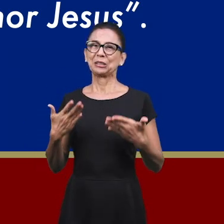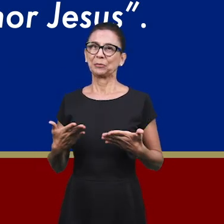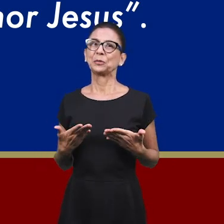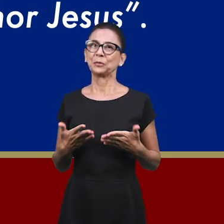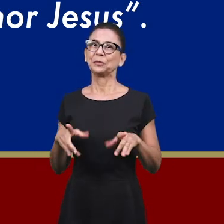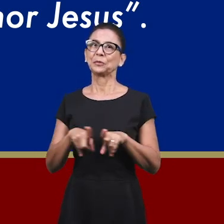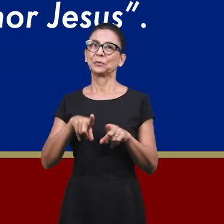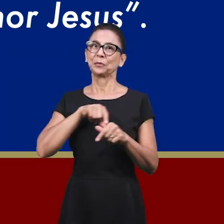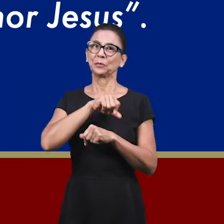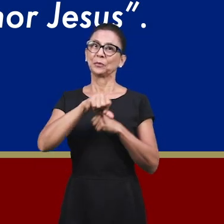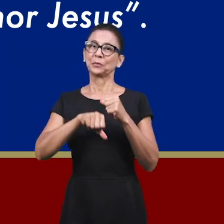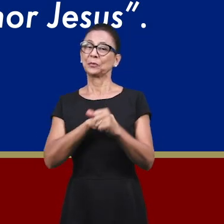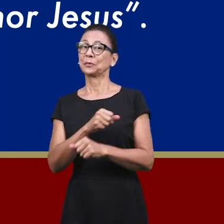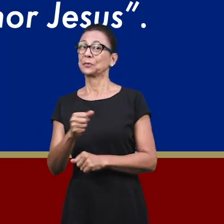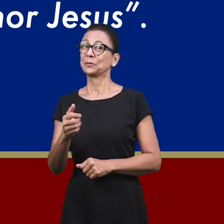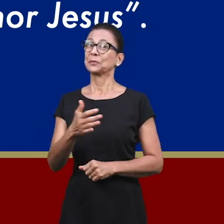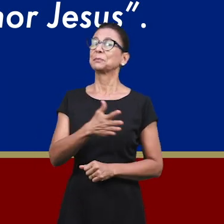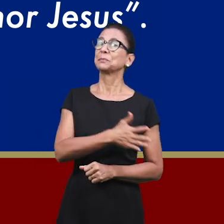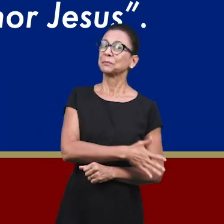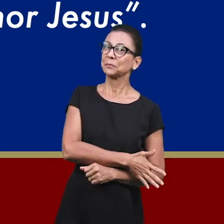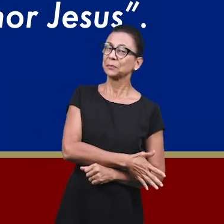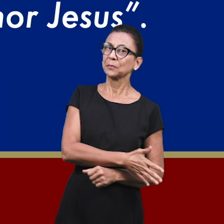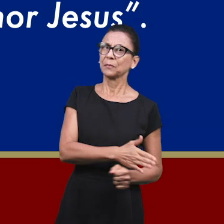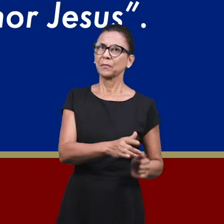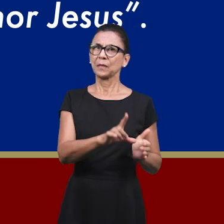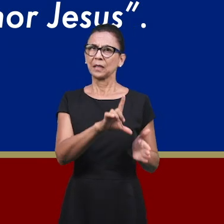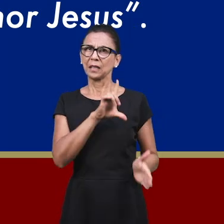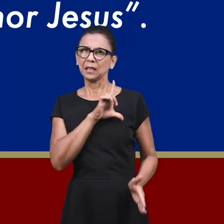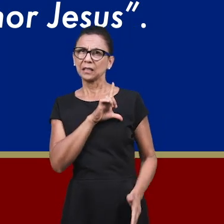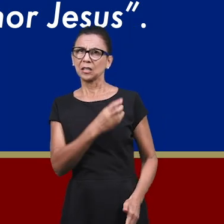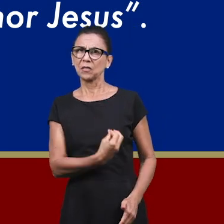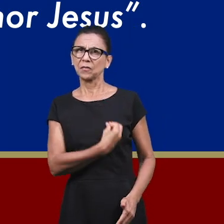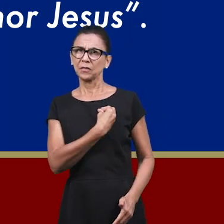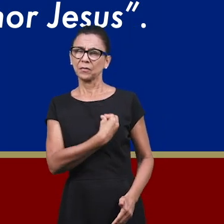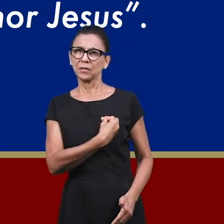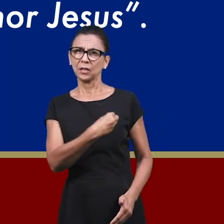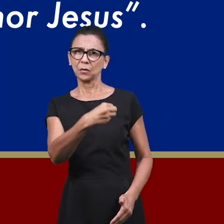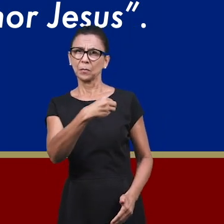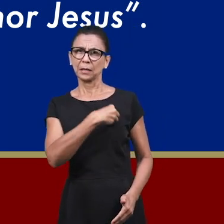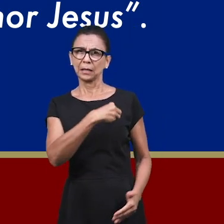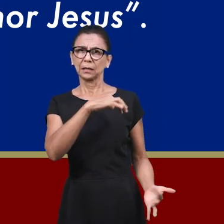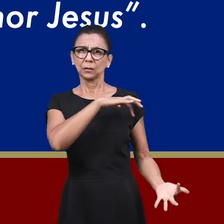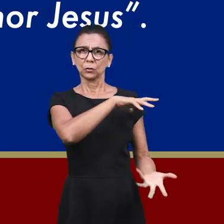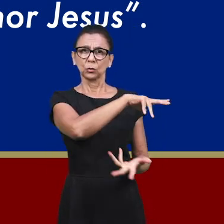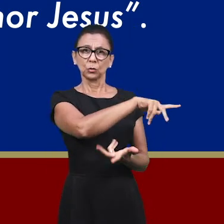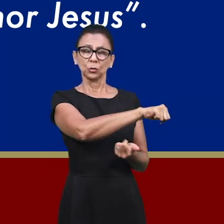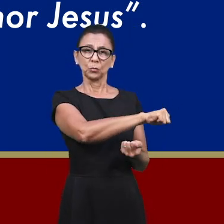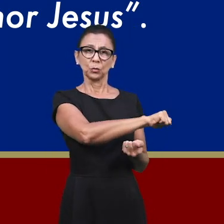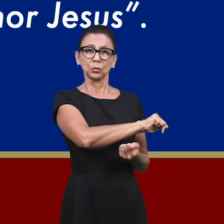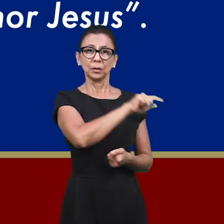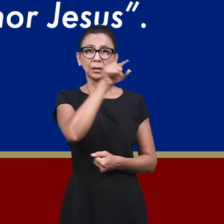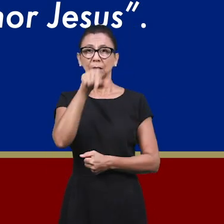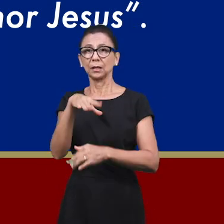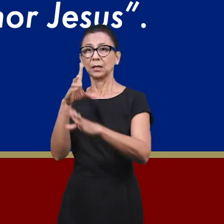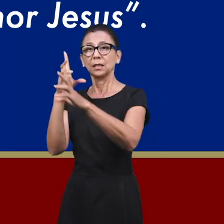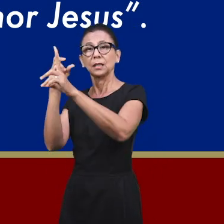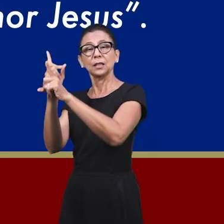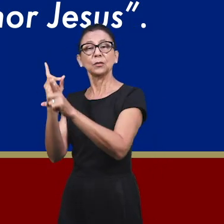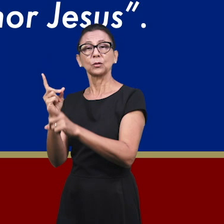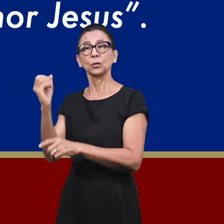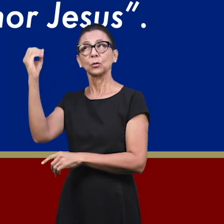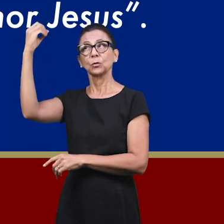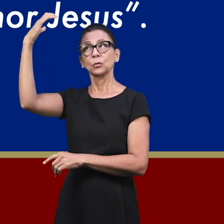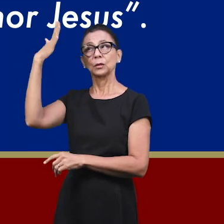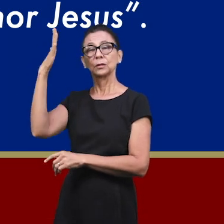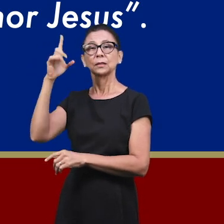courage du salut dans une nouvelle vie. Il a quitté les ténèbres et a rencontré la lumière. Ainsi se passe avec